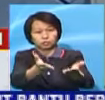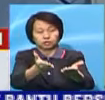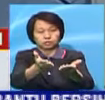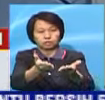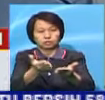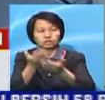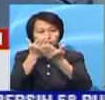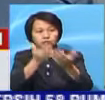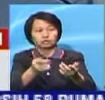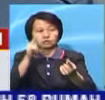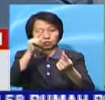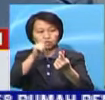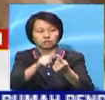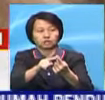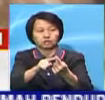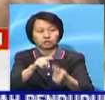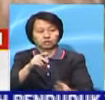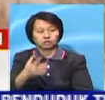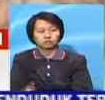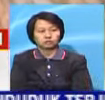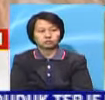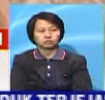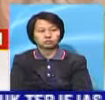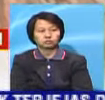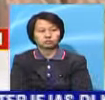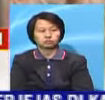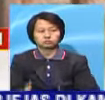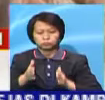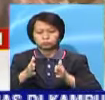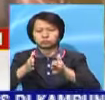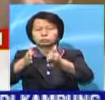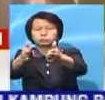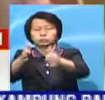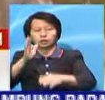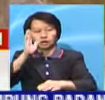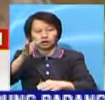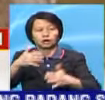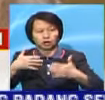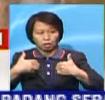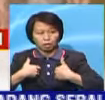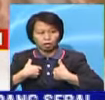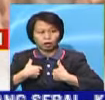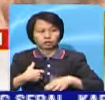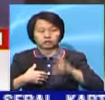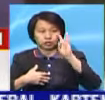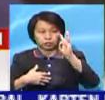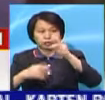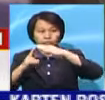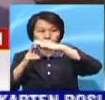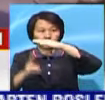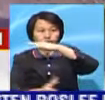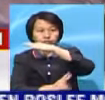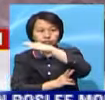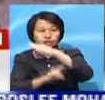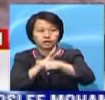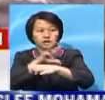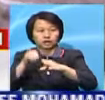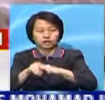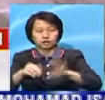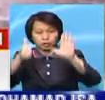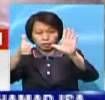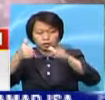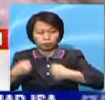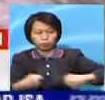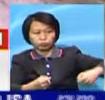ini hingga ke Teluk Melano. Jajaran itu nanti akan mempunyai 6 buah jambatan melibatkan 6 batang